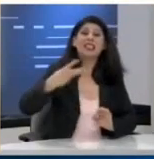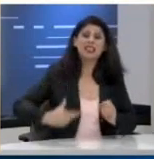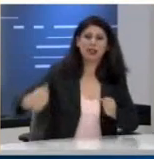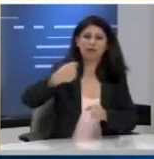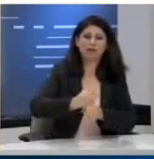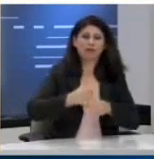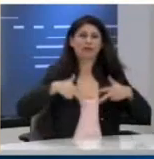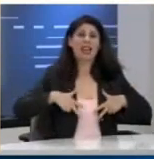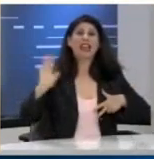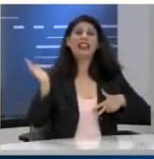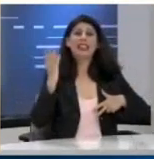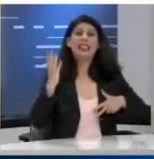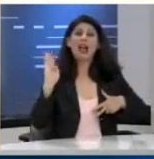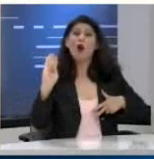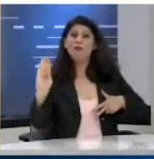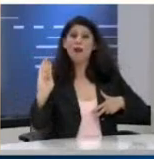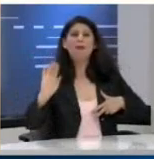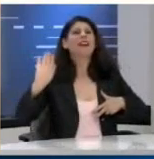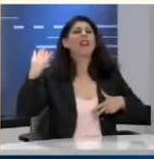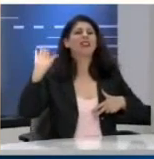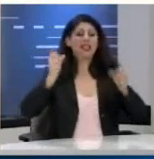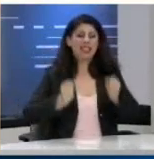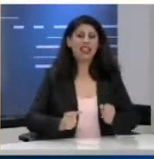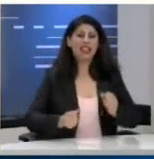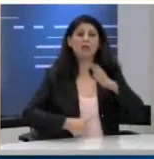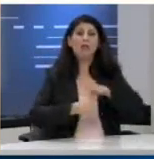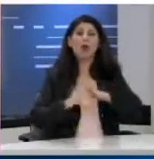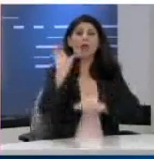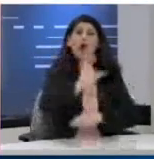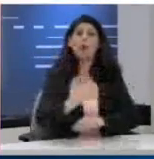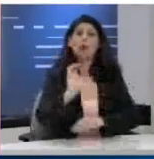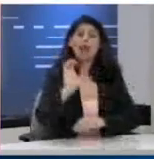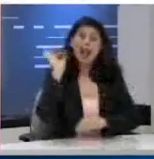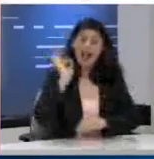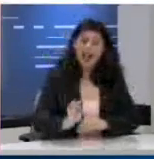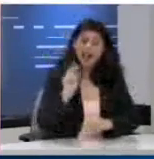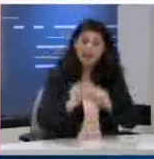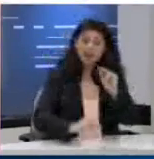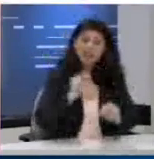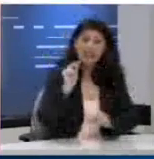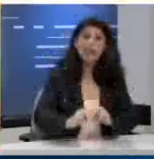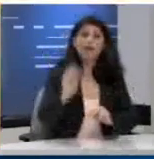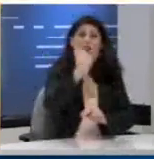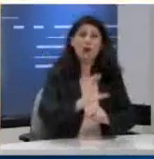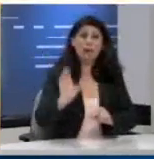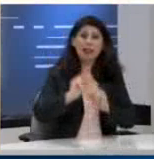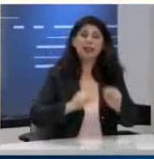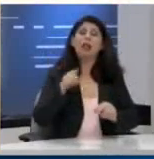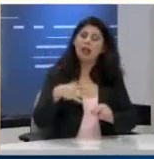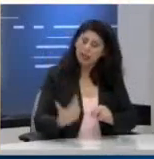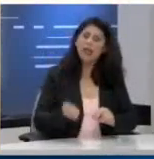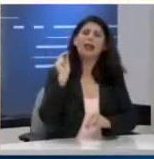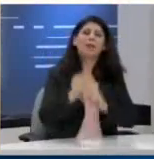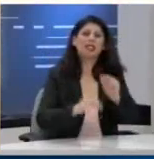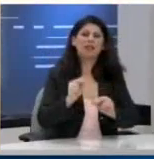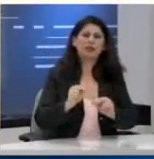και αν ο κ. Βέμπερ δεν είναι στη θέση του Προέδρου της Κομισιόν. Διότι κάθε ψήφος στις ευρωπαϊκές εκλογές στη Νέα Δημοκρατία είναι ψήφος υποστήριξης